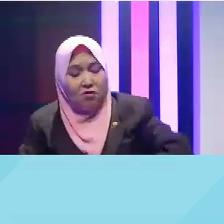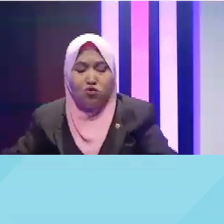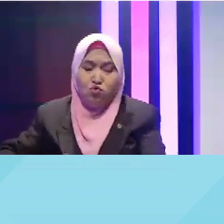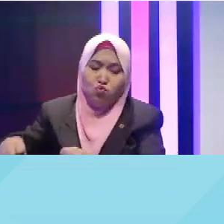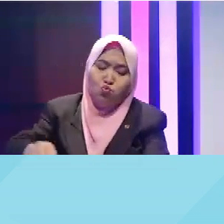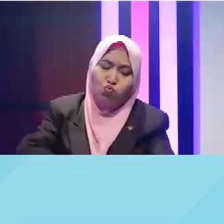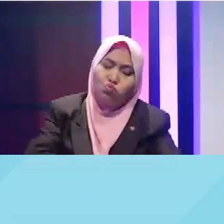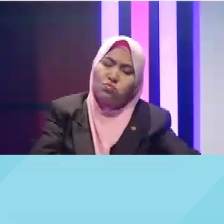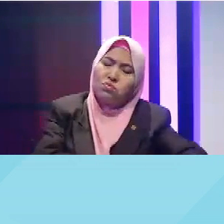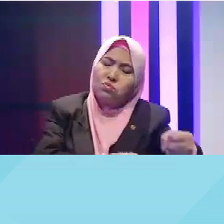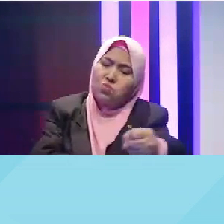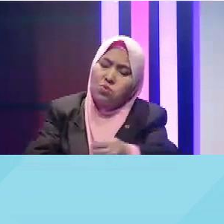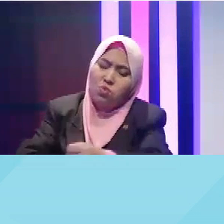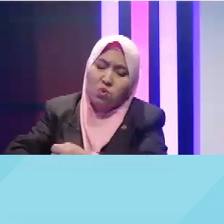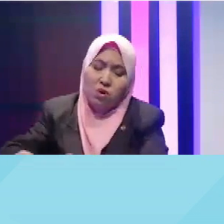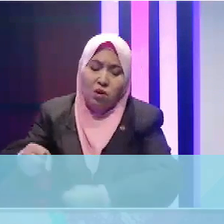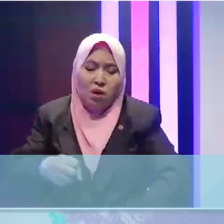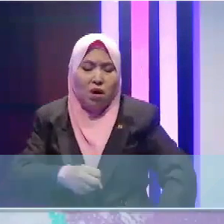تحتها